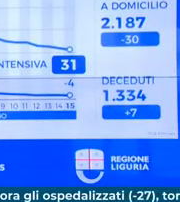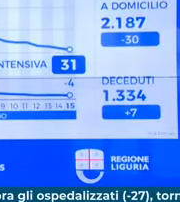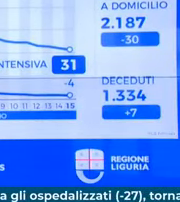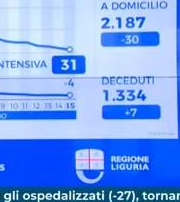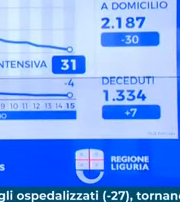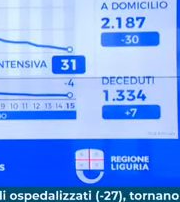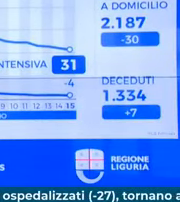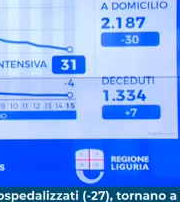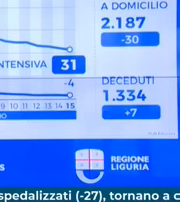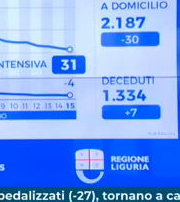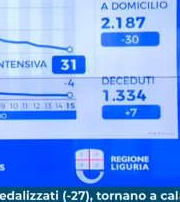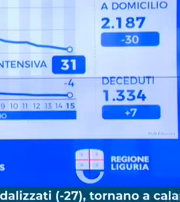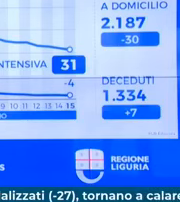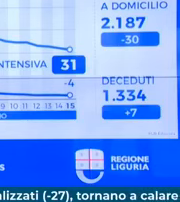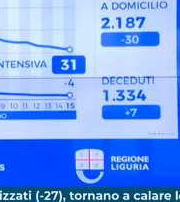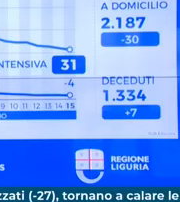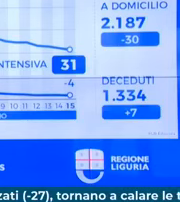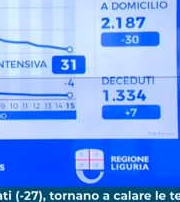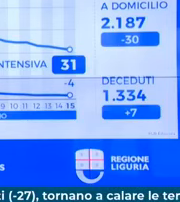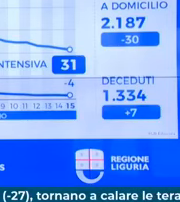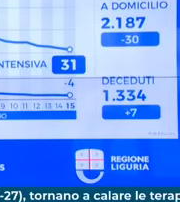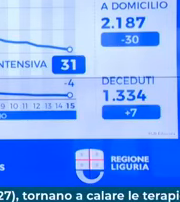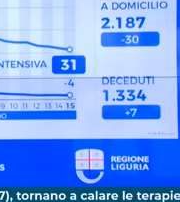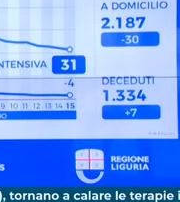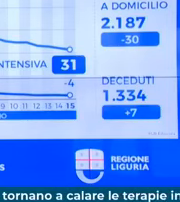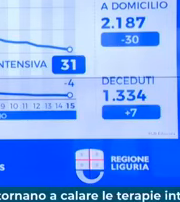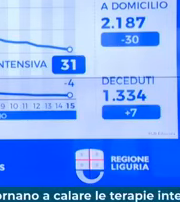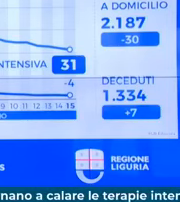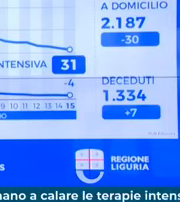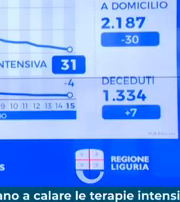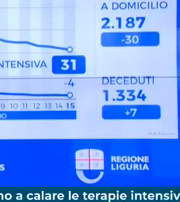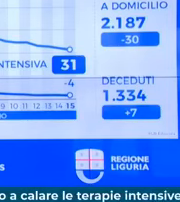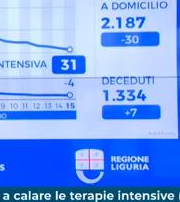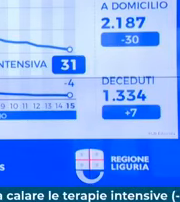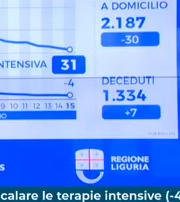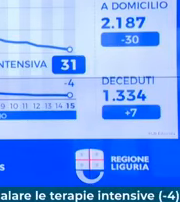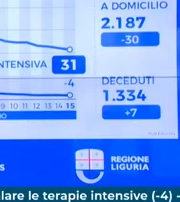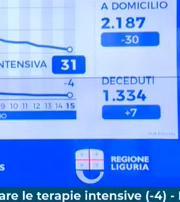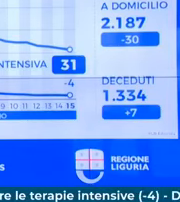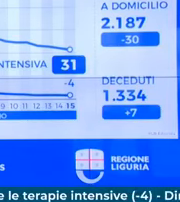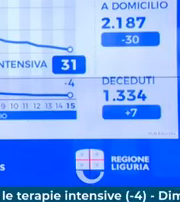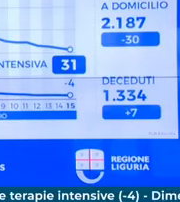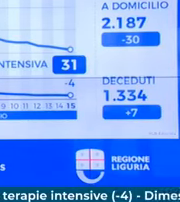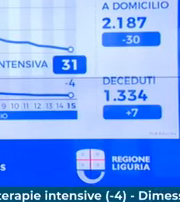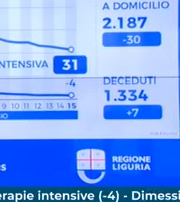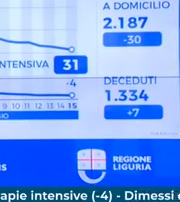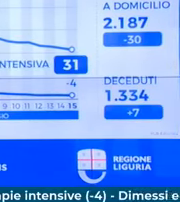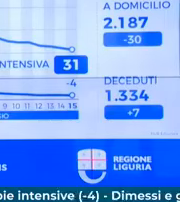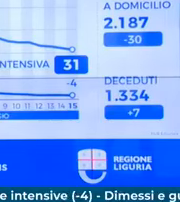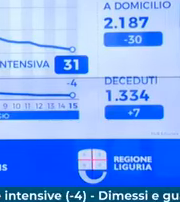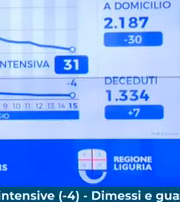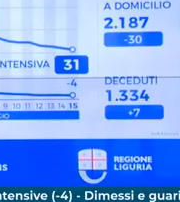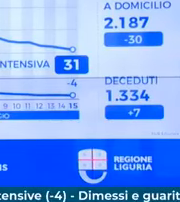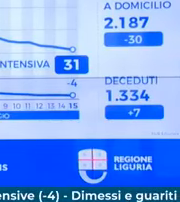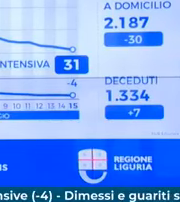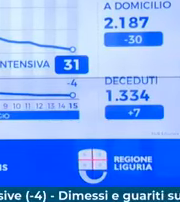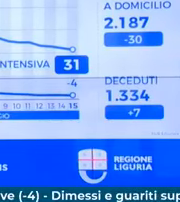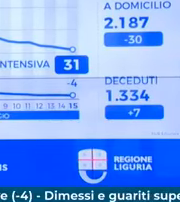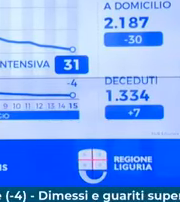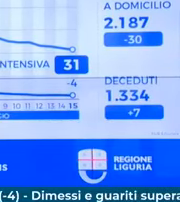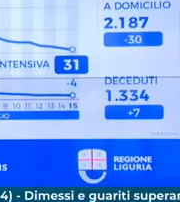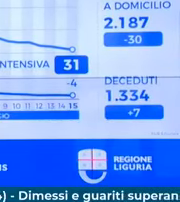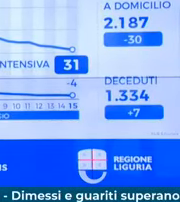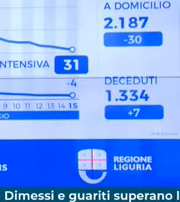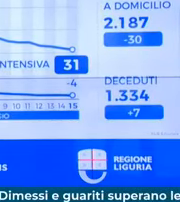1, 67 sono gli ospedalizzati, 8 sono le terapie intensive, calano di 6. L'ASL 2